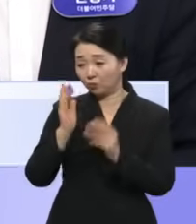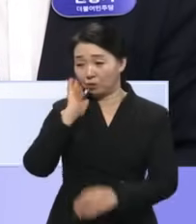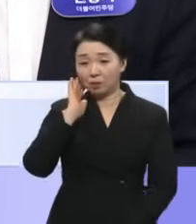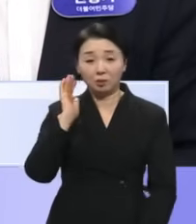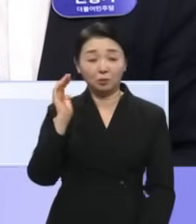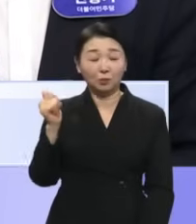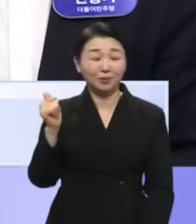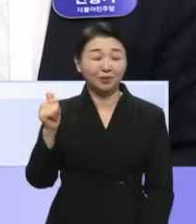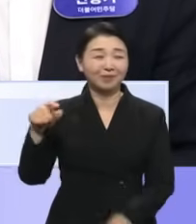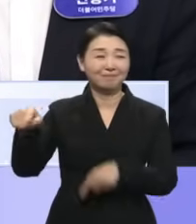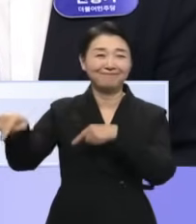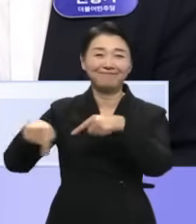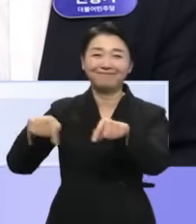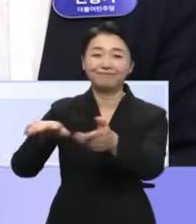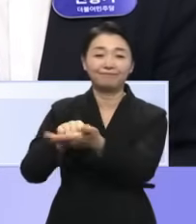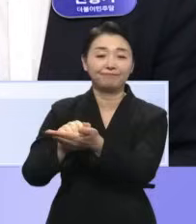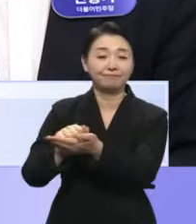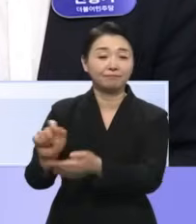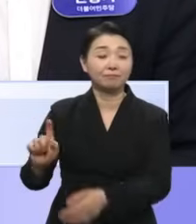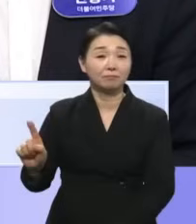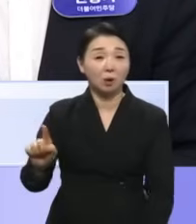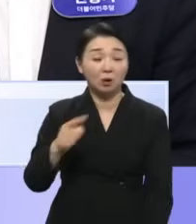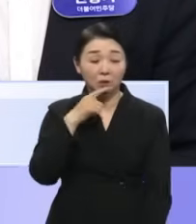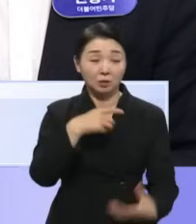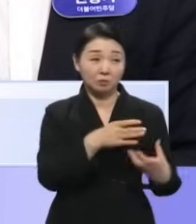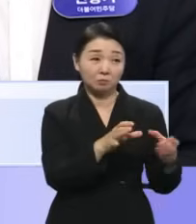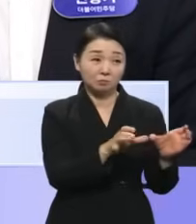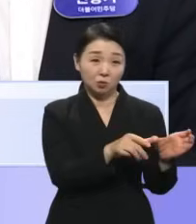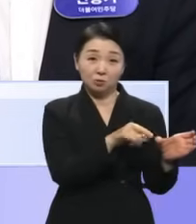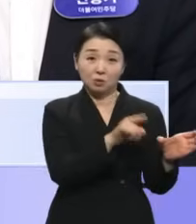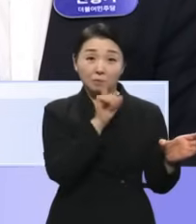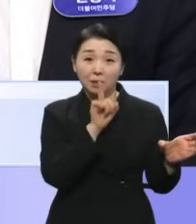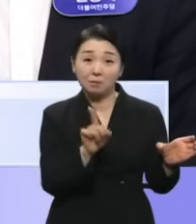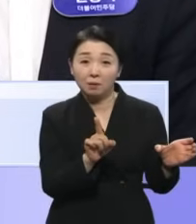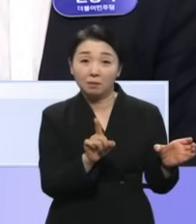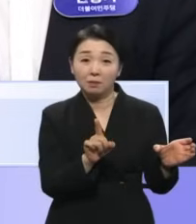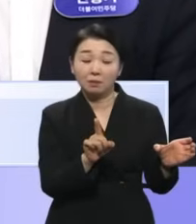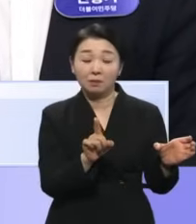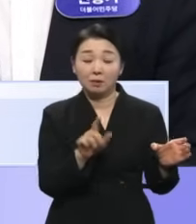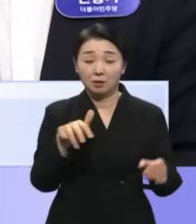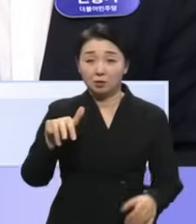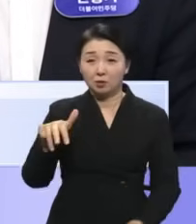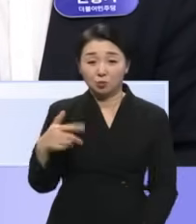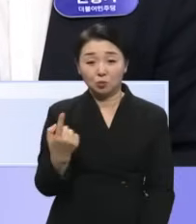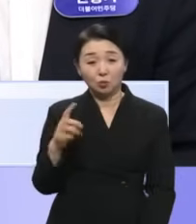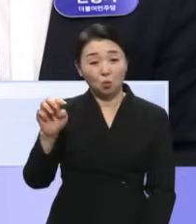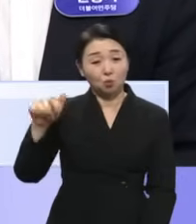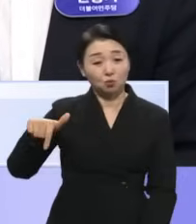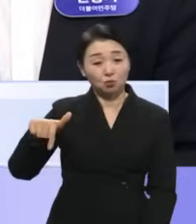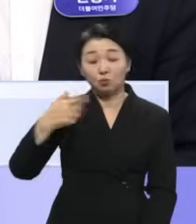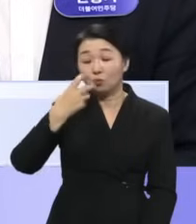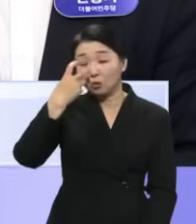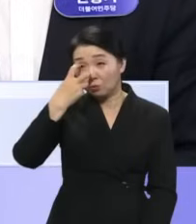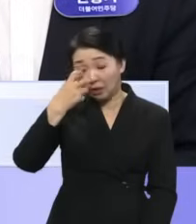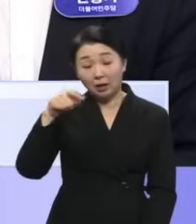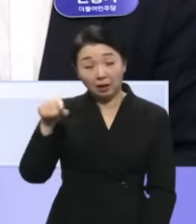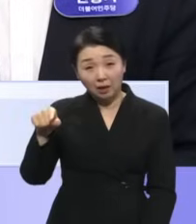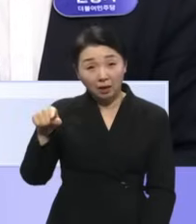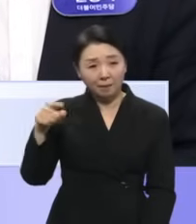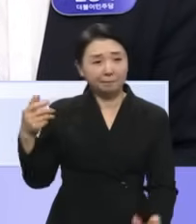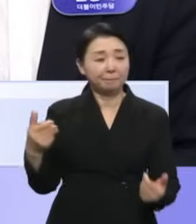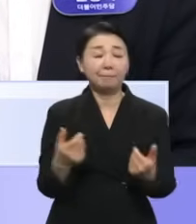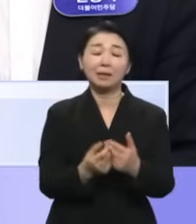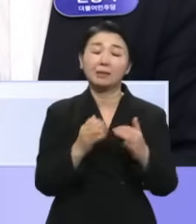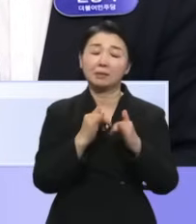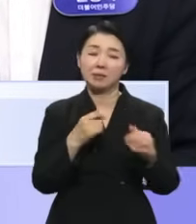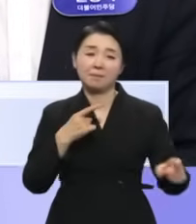정권을 잡을 수 있었던 이유도 민주 진영에서 많은 분들이 이야기하시는게 어 조국 수사 그러니까 자신을 반대했던 사람들에 대한 보복